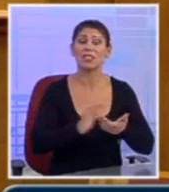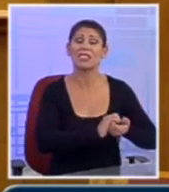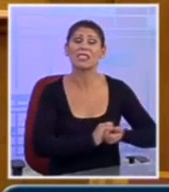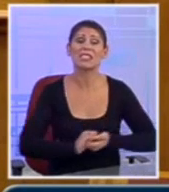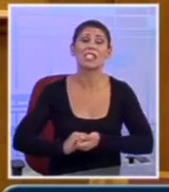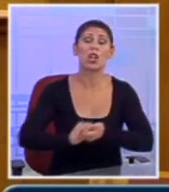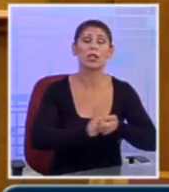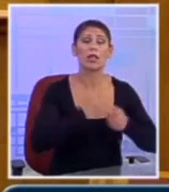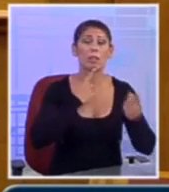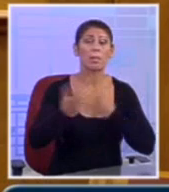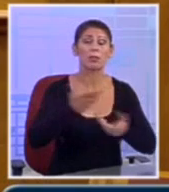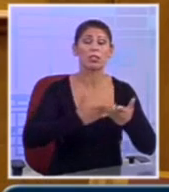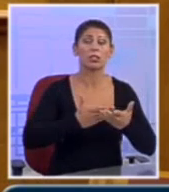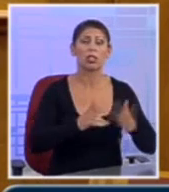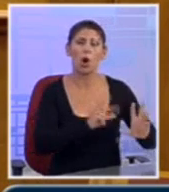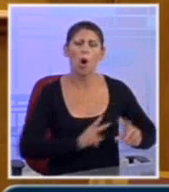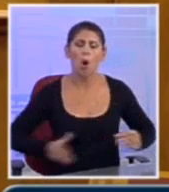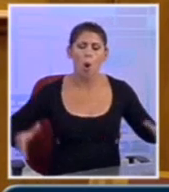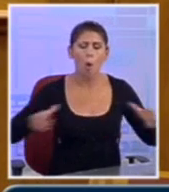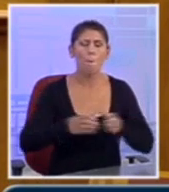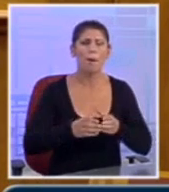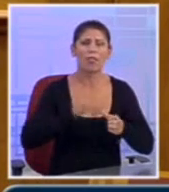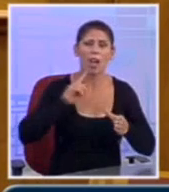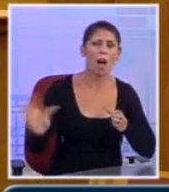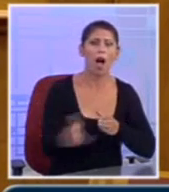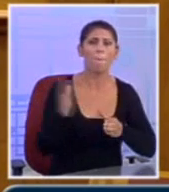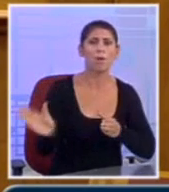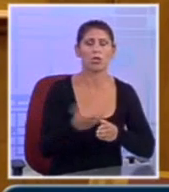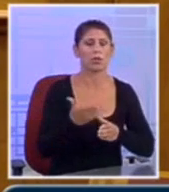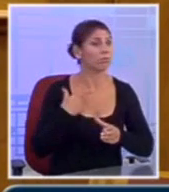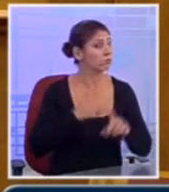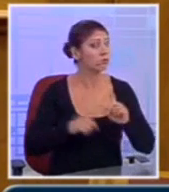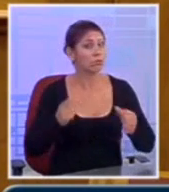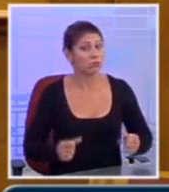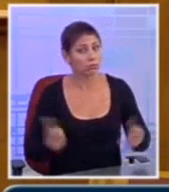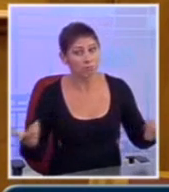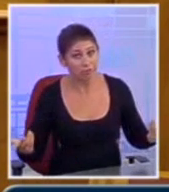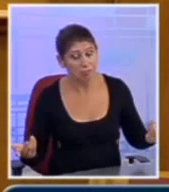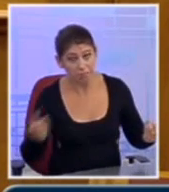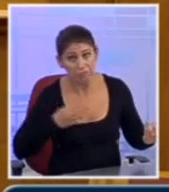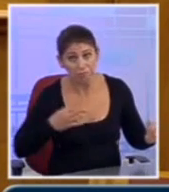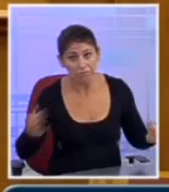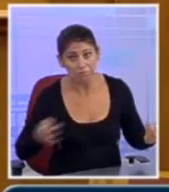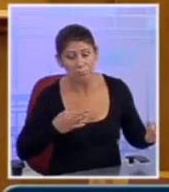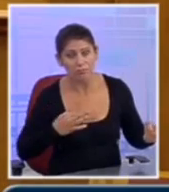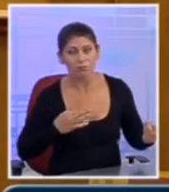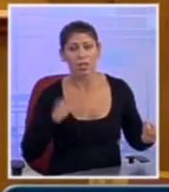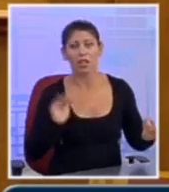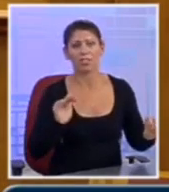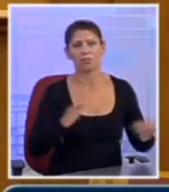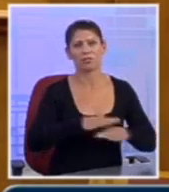συλλογικές διαπραγματεύσεις και τις ομαδικές απολύσεις. Ποια θα είναι η θέση σας? Ορίστε. Κύριε Παπά, παρακαλώ. Μιλήστε. Τα